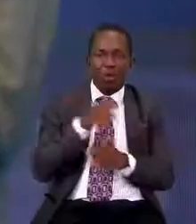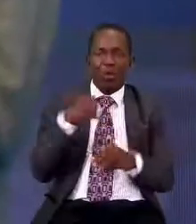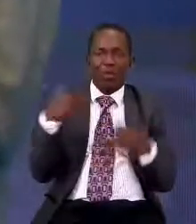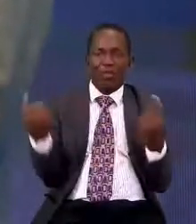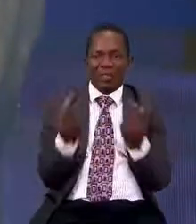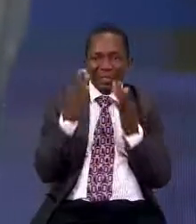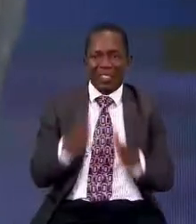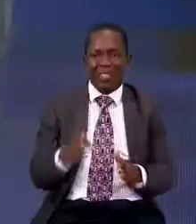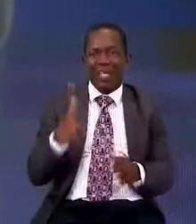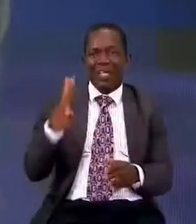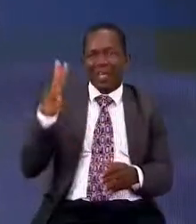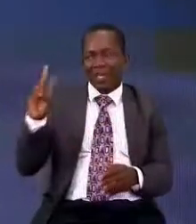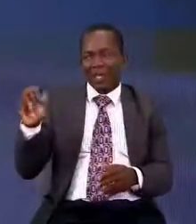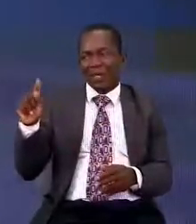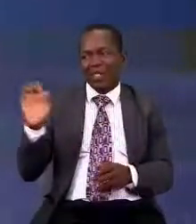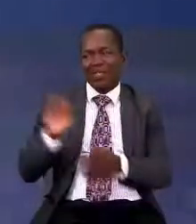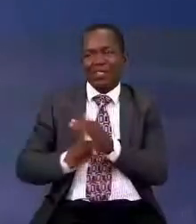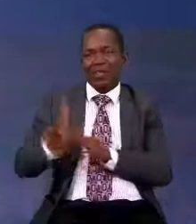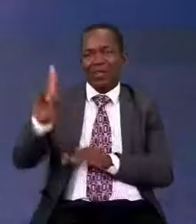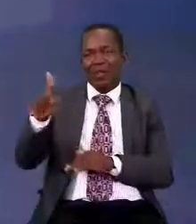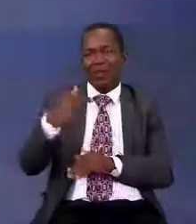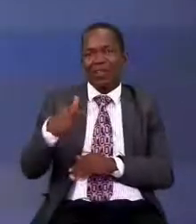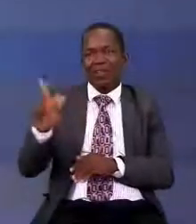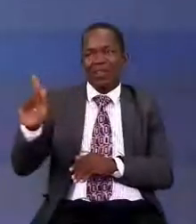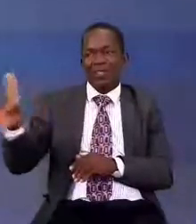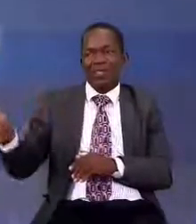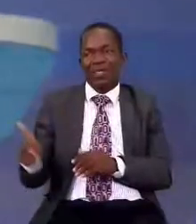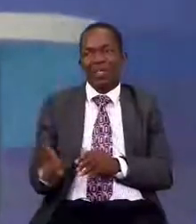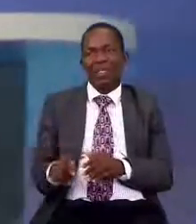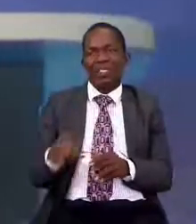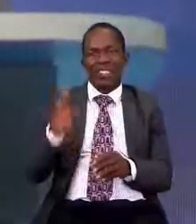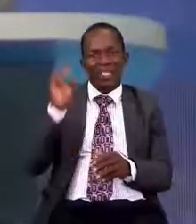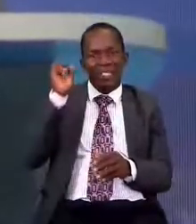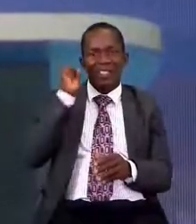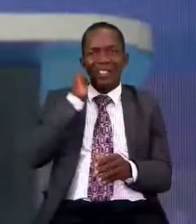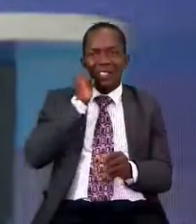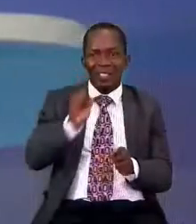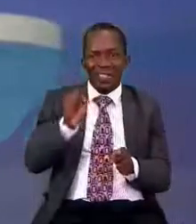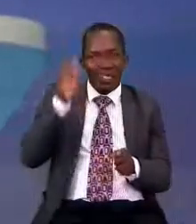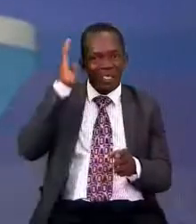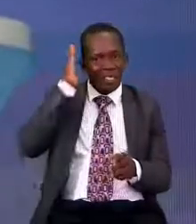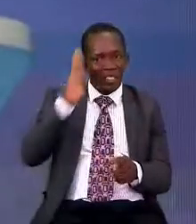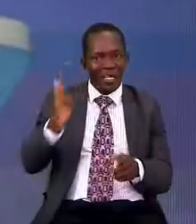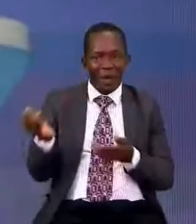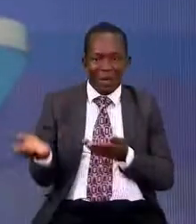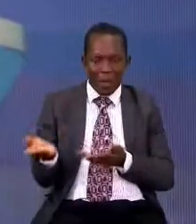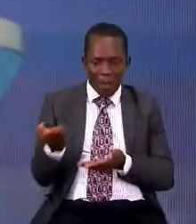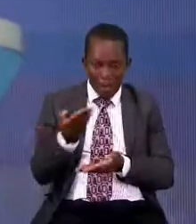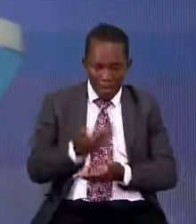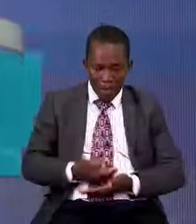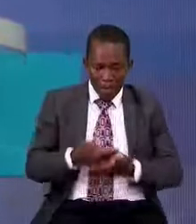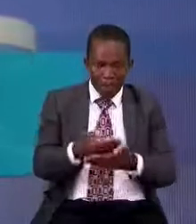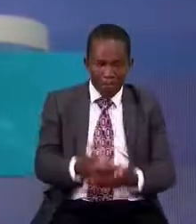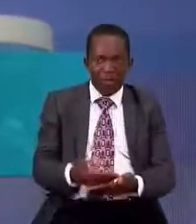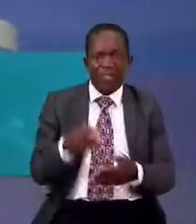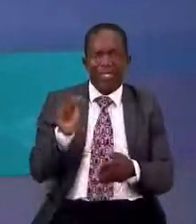Matthieu, chapitre 1, verset 21. Elle enfantera un fils